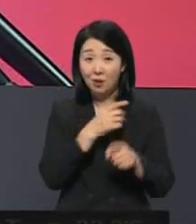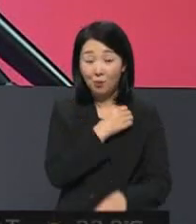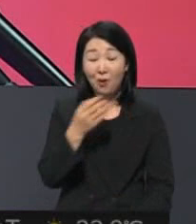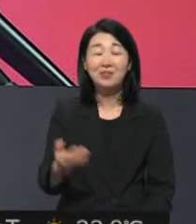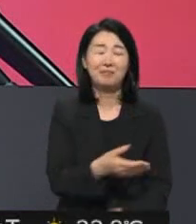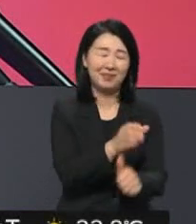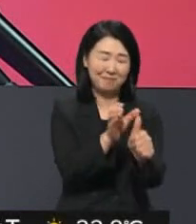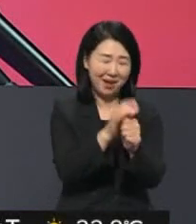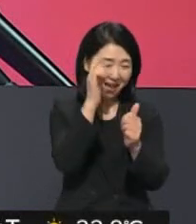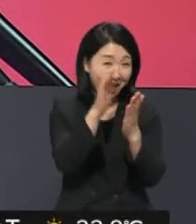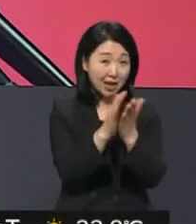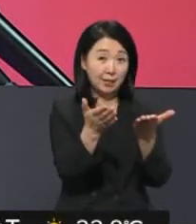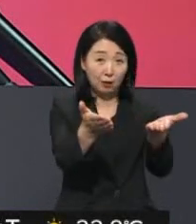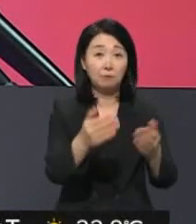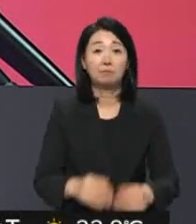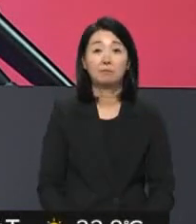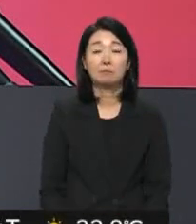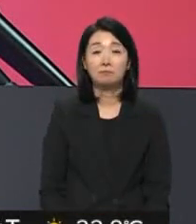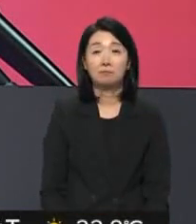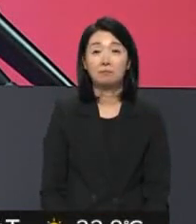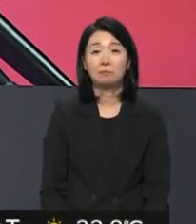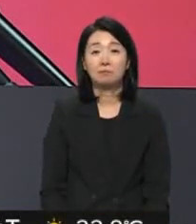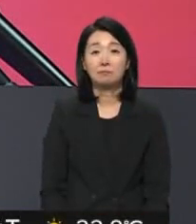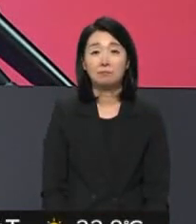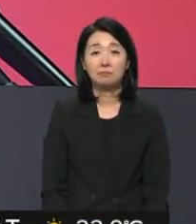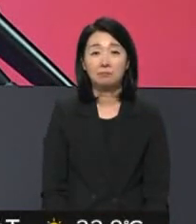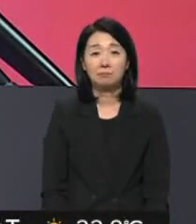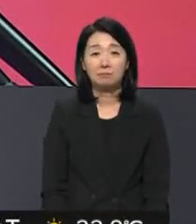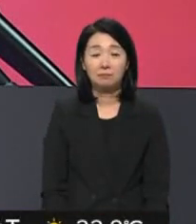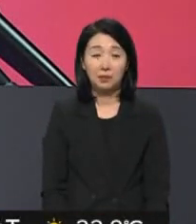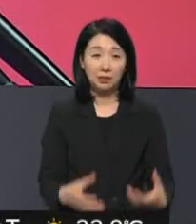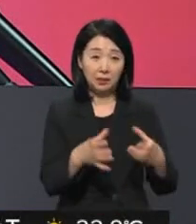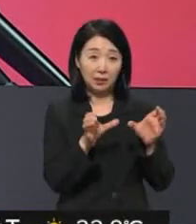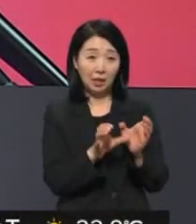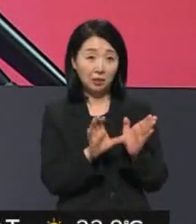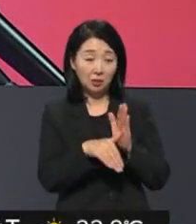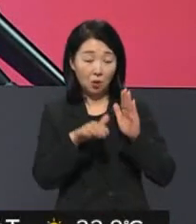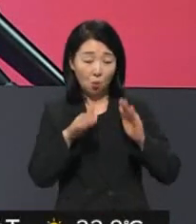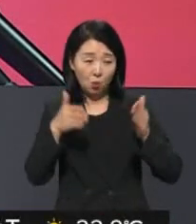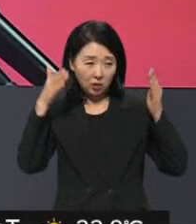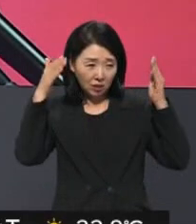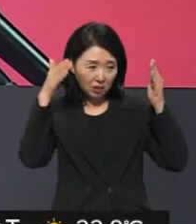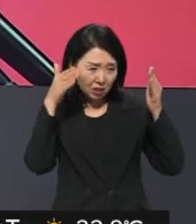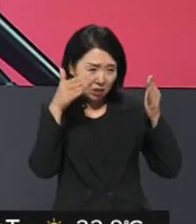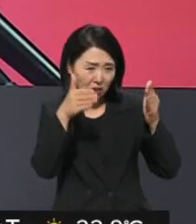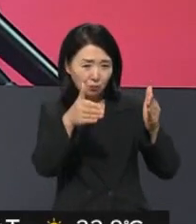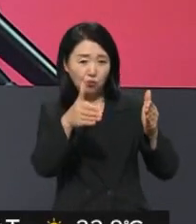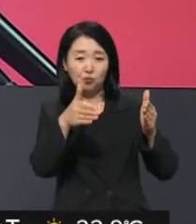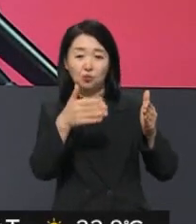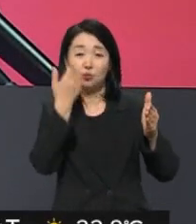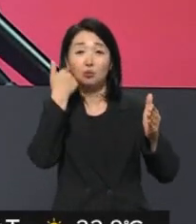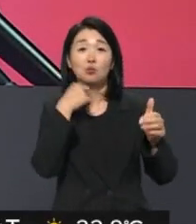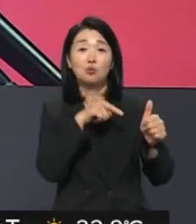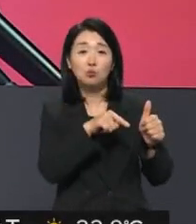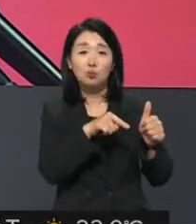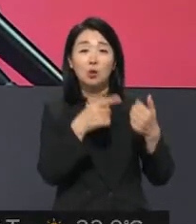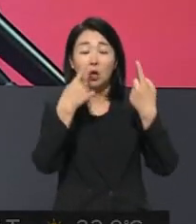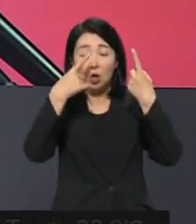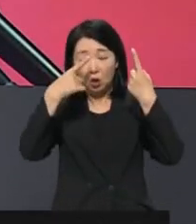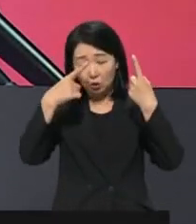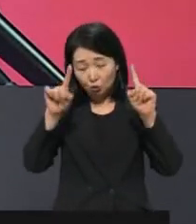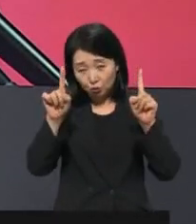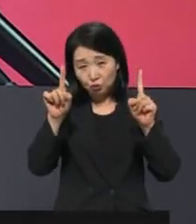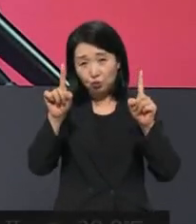의원님들한테 맡기도록 하고요. 이제 본질로 들어가 보겠습니다. 당정에서 오늘 집중 타겟팅한 대상은 바로 수능의